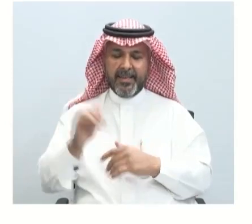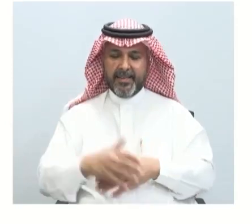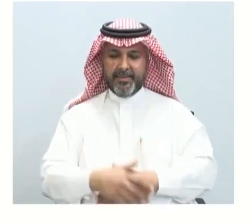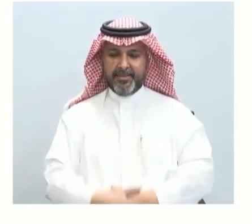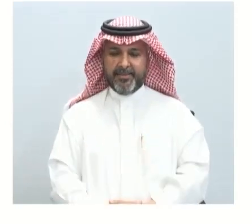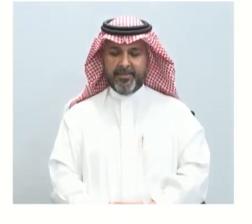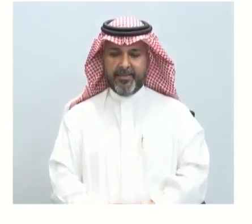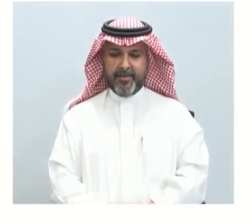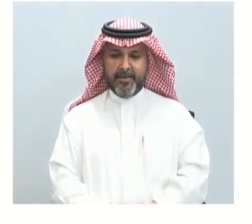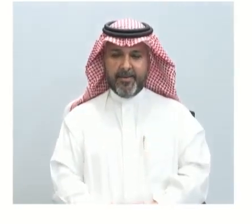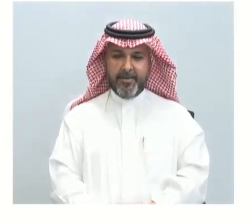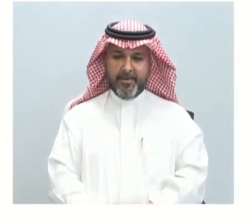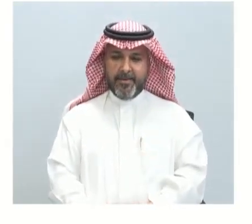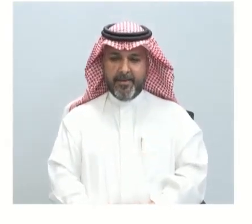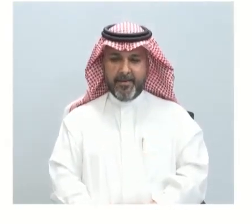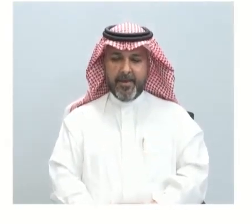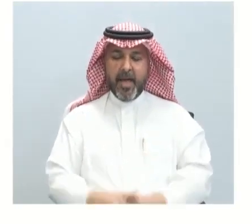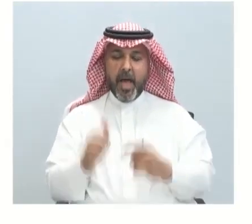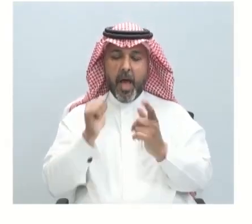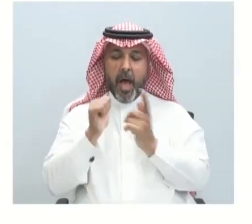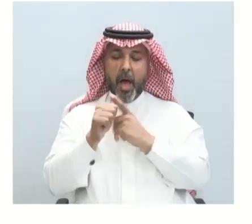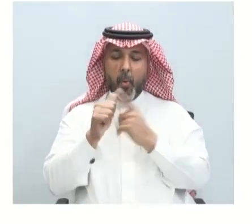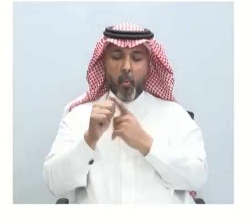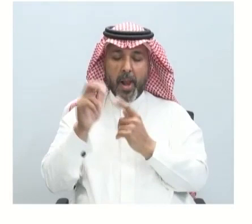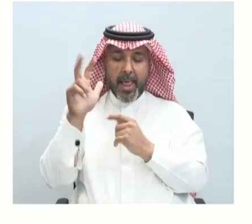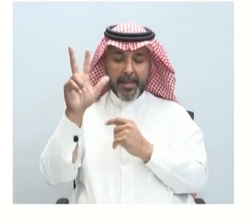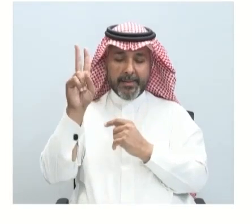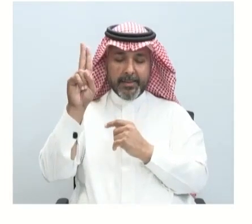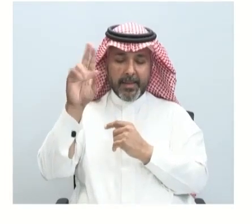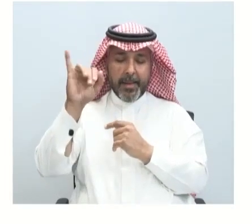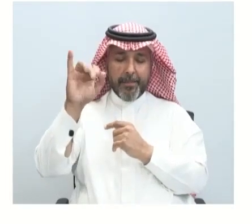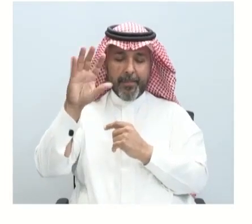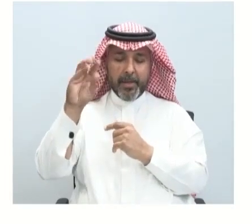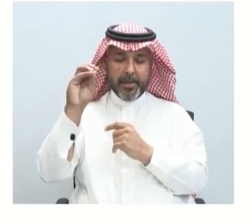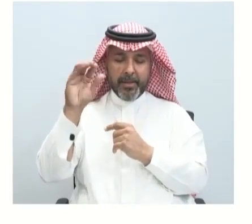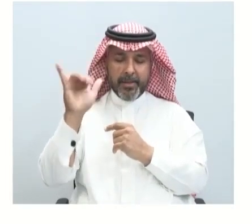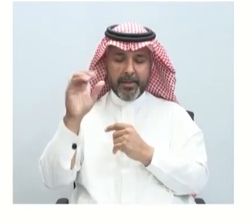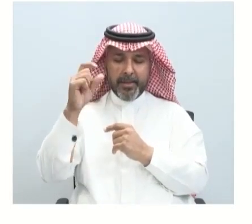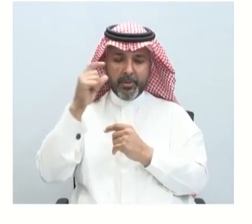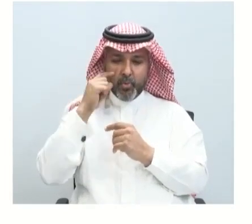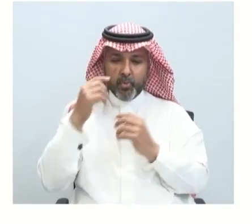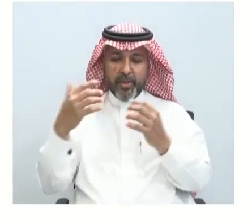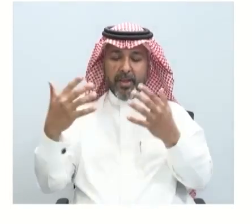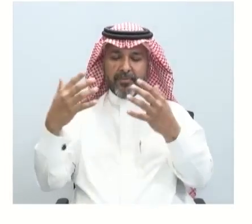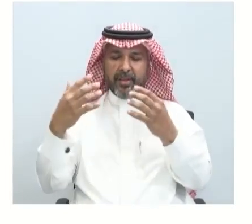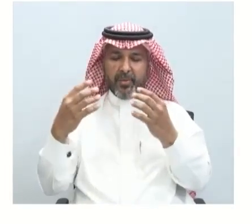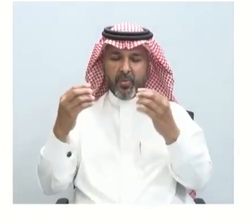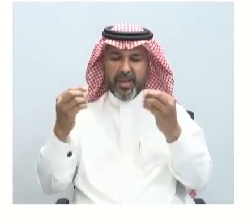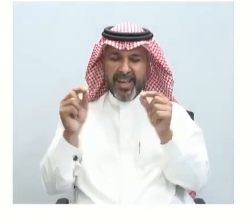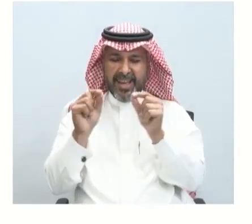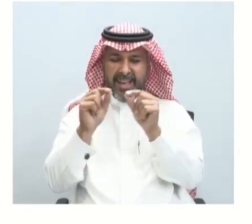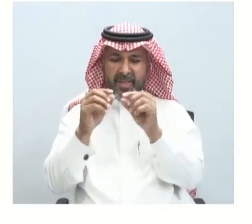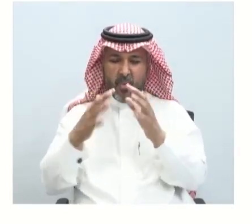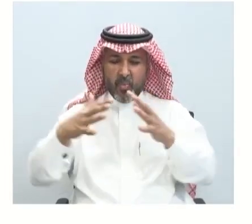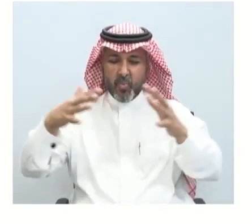ثانيه في الطور التمهيد الاول تصبح الكروموسومات المتضاعفه واضحه تحوي هذه الكروموسومات الكروماتيدات